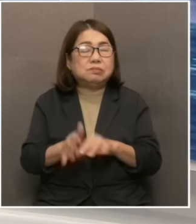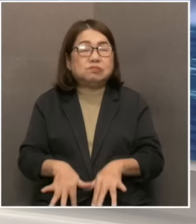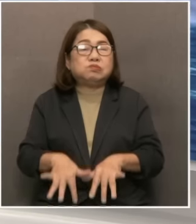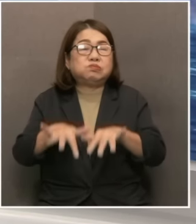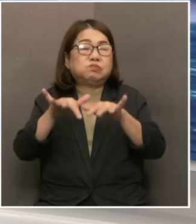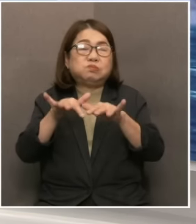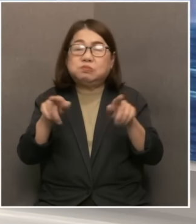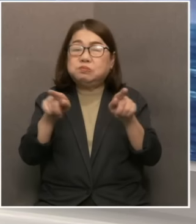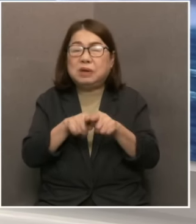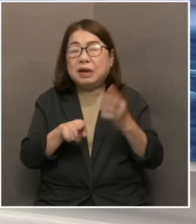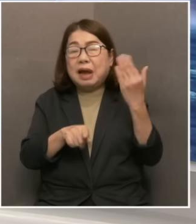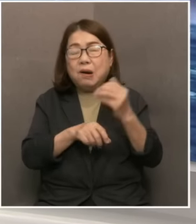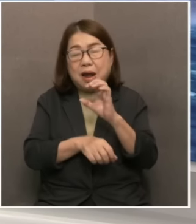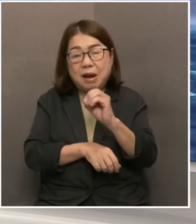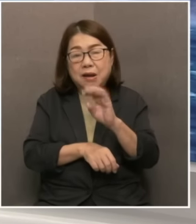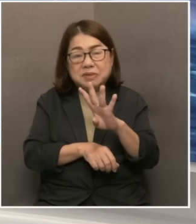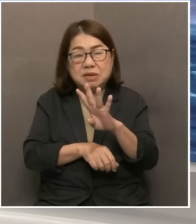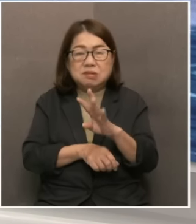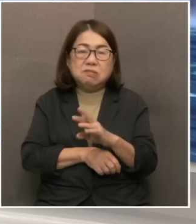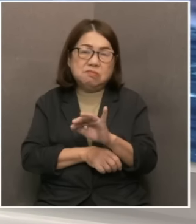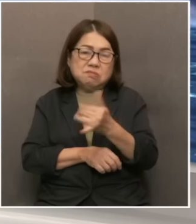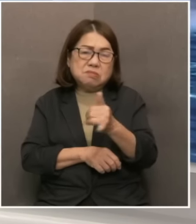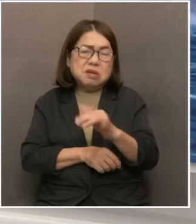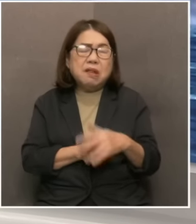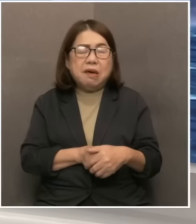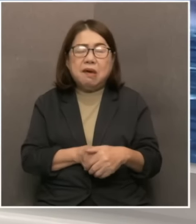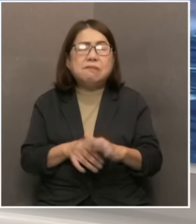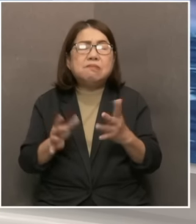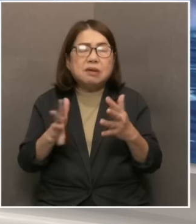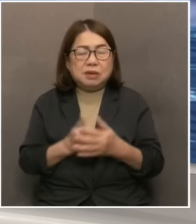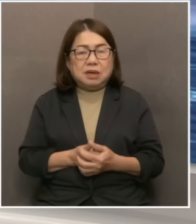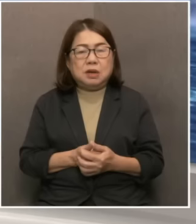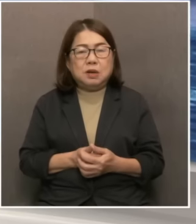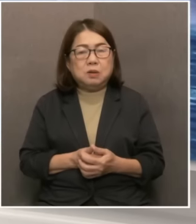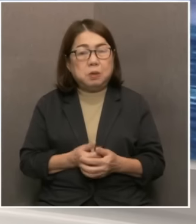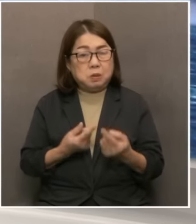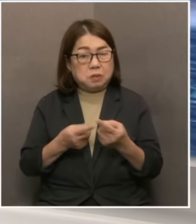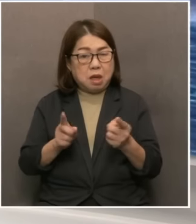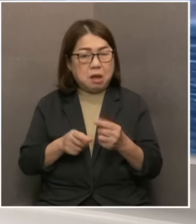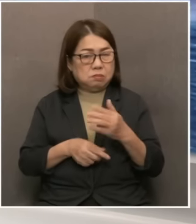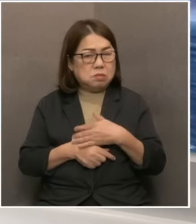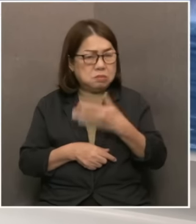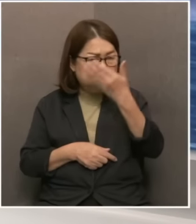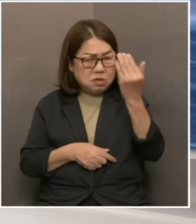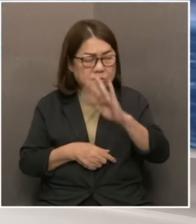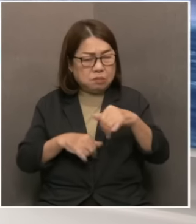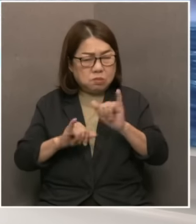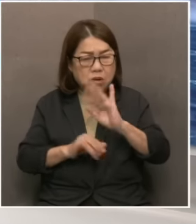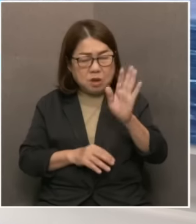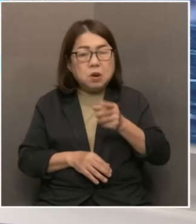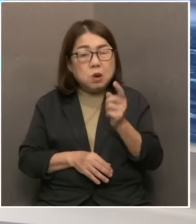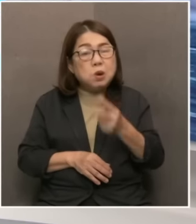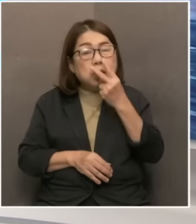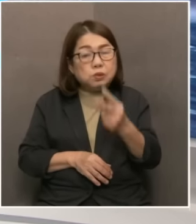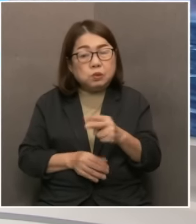นะคะเหมือนปี 54เนี่ยยังมีความเสี่ยงที่ต่ำอยู่อย่างไรก็ตามเราก็ต้องไม่ประมาทนะคะคุณผู้ชมมาดูการเตรียมความพร้อมแล้วก็